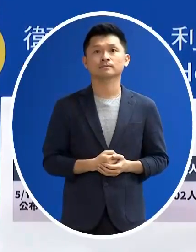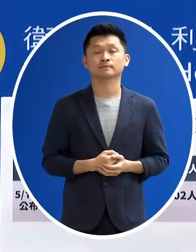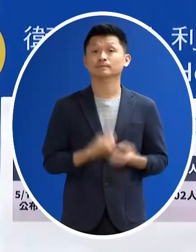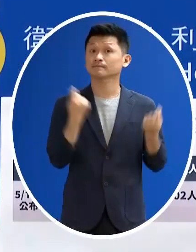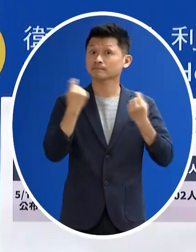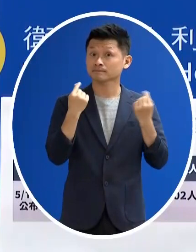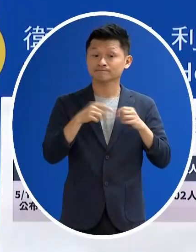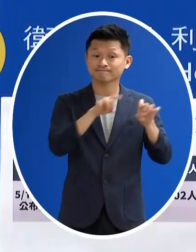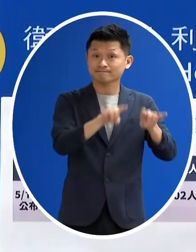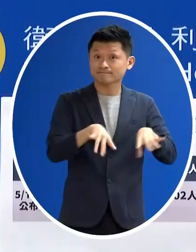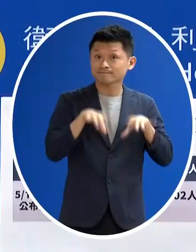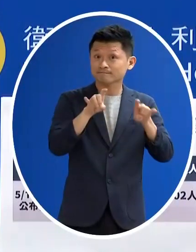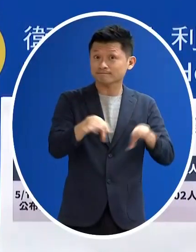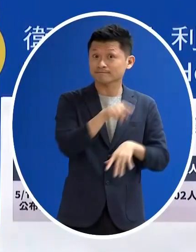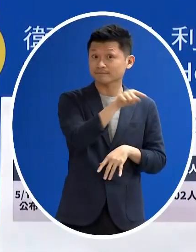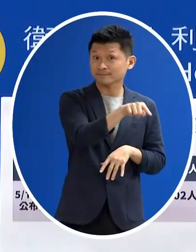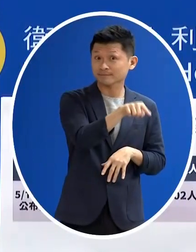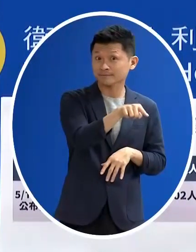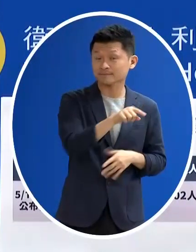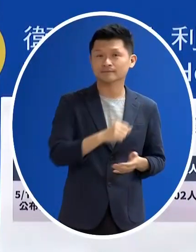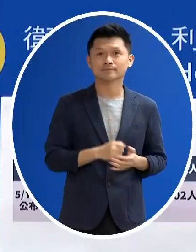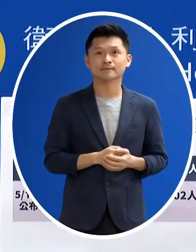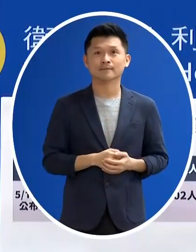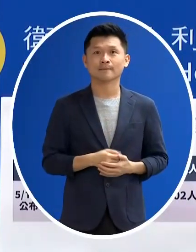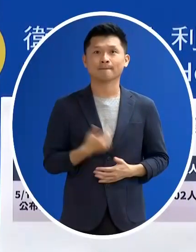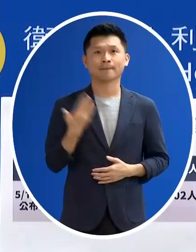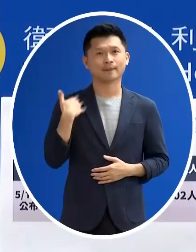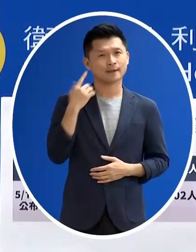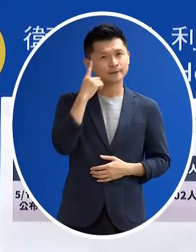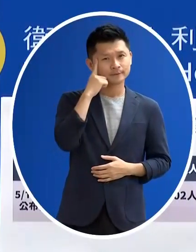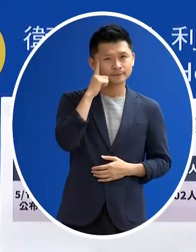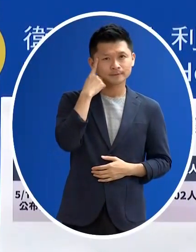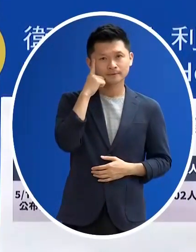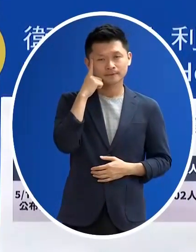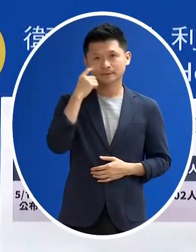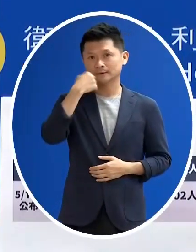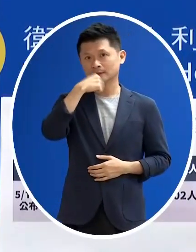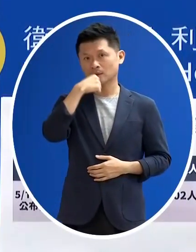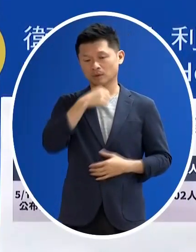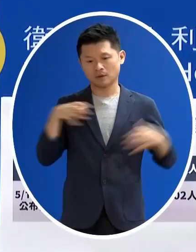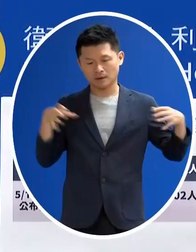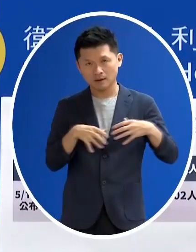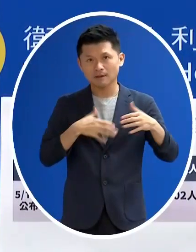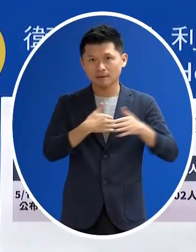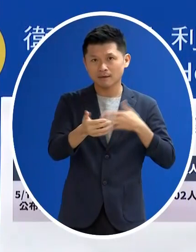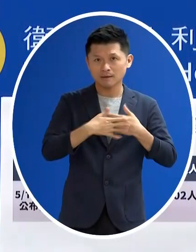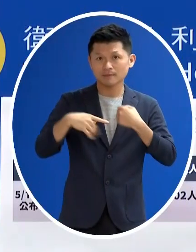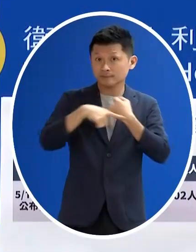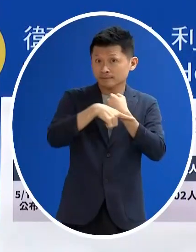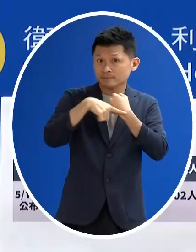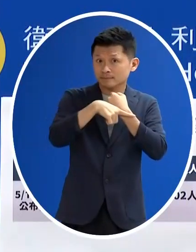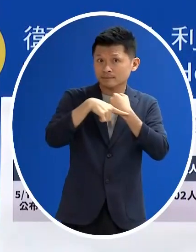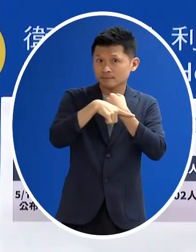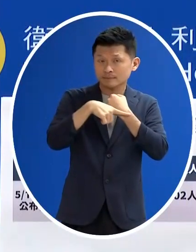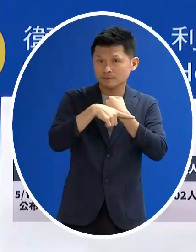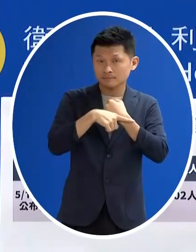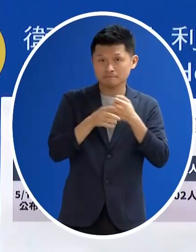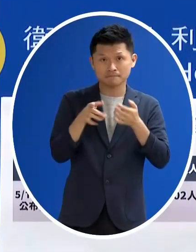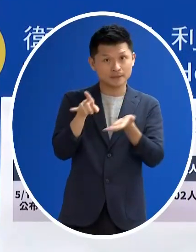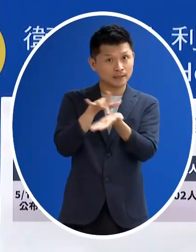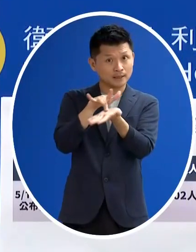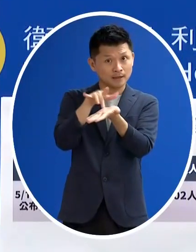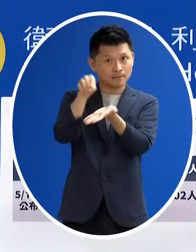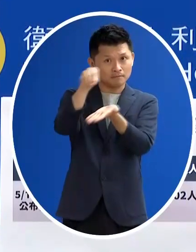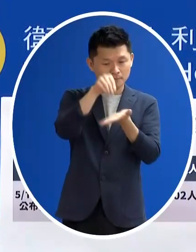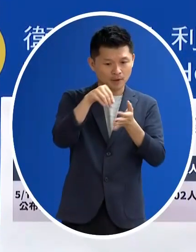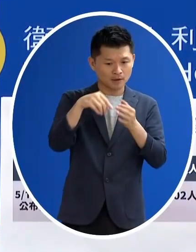说澳洲过去也曾经想要跟台湾一起合作研究是不是要使用这个药物